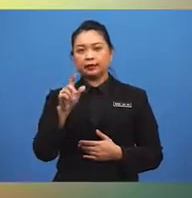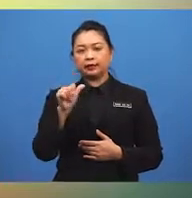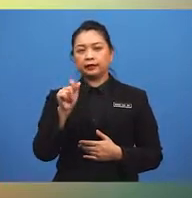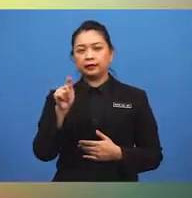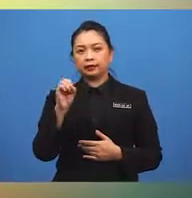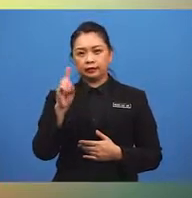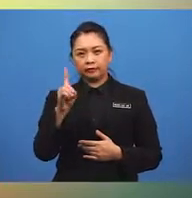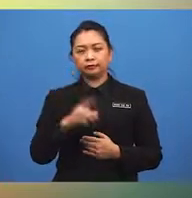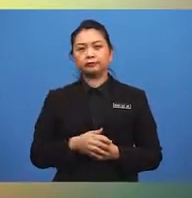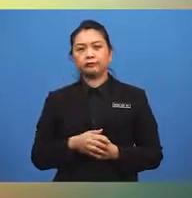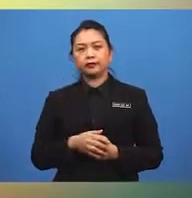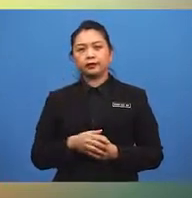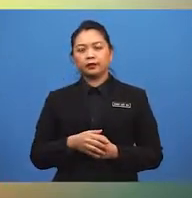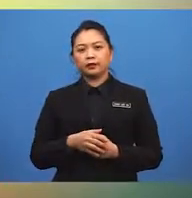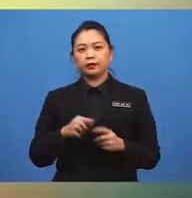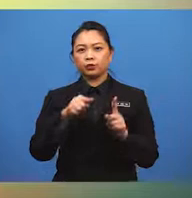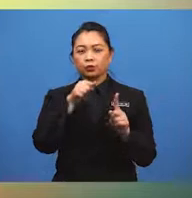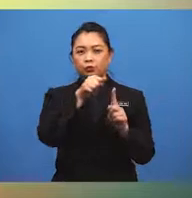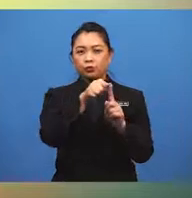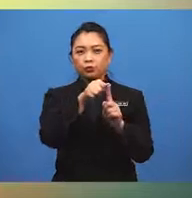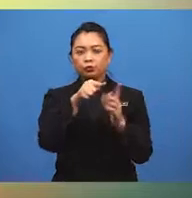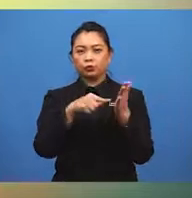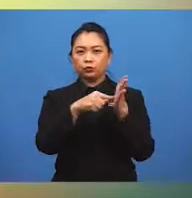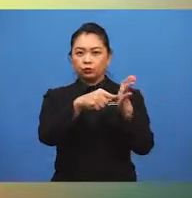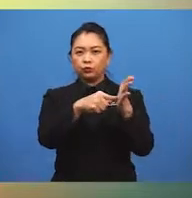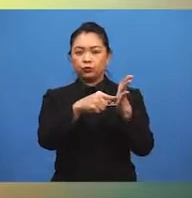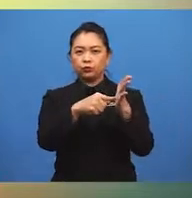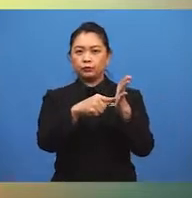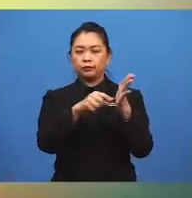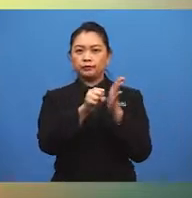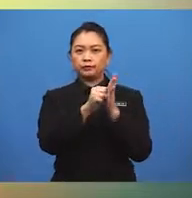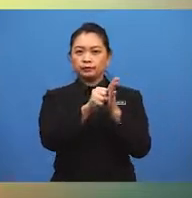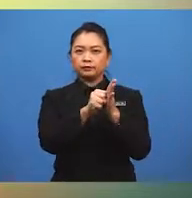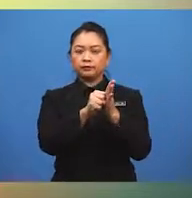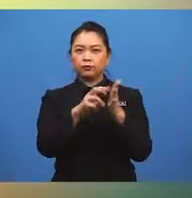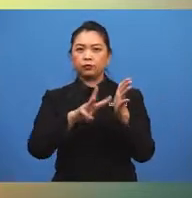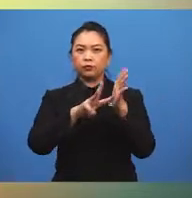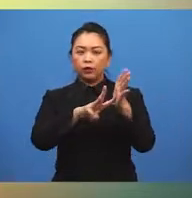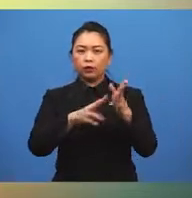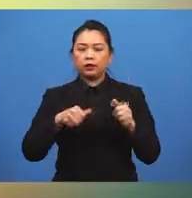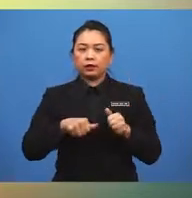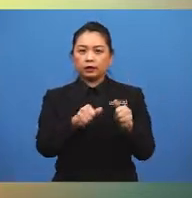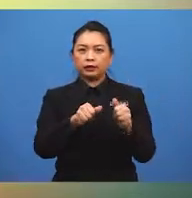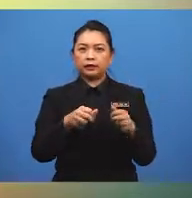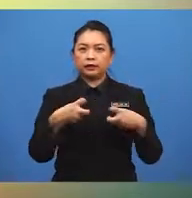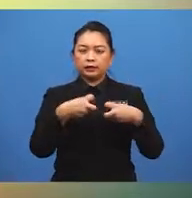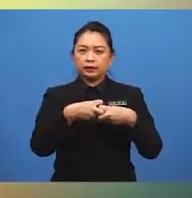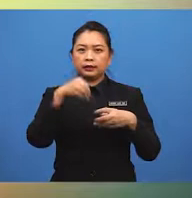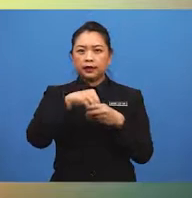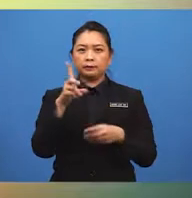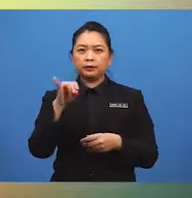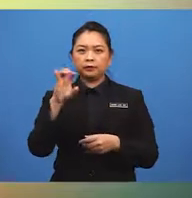katod. Anak panah dalam simbol diod mewakili arah pengaliran arus dalam